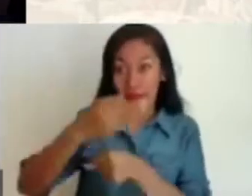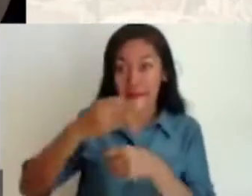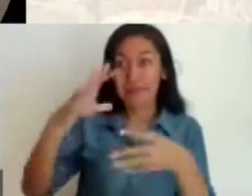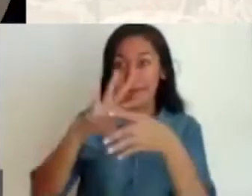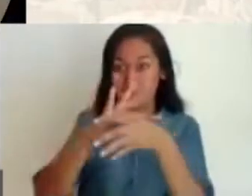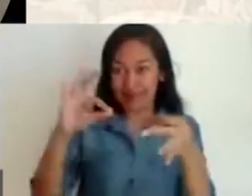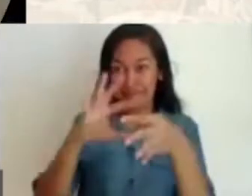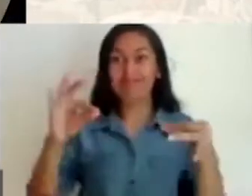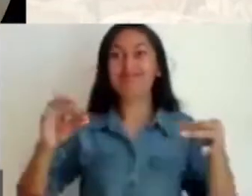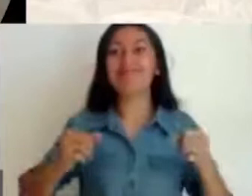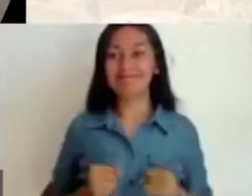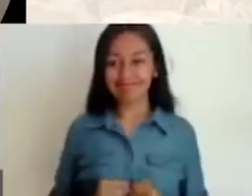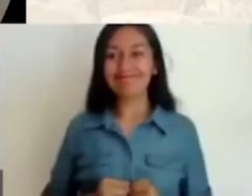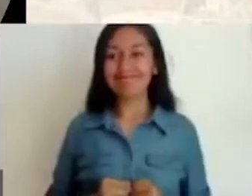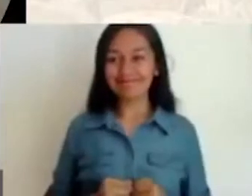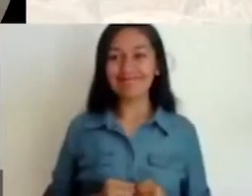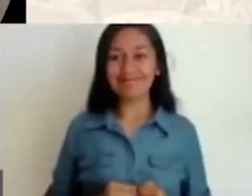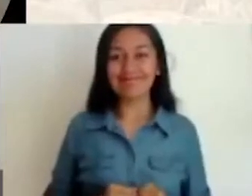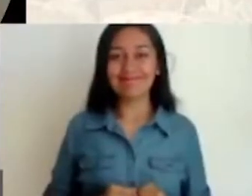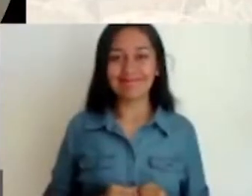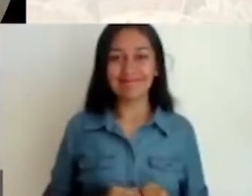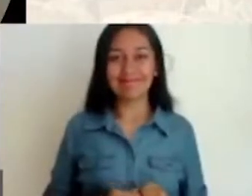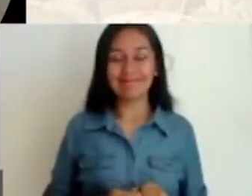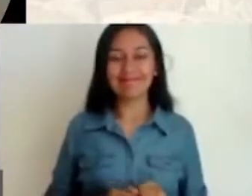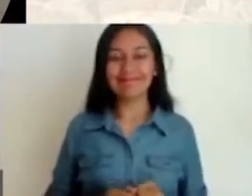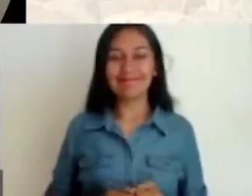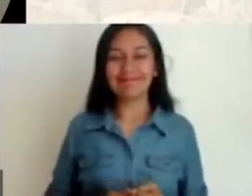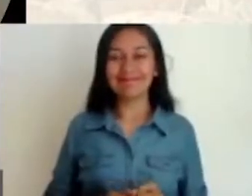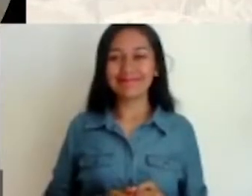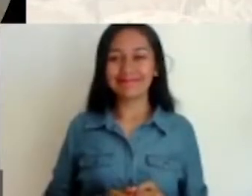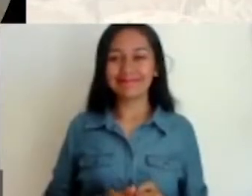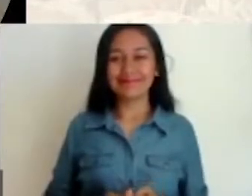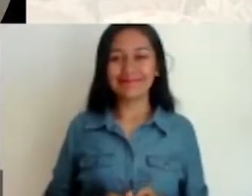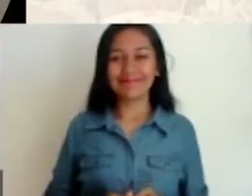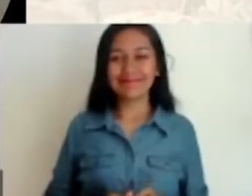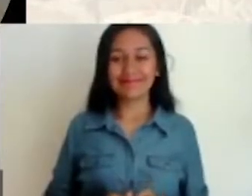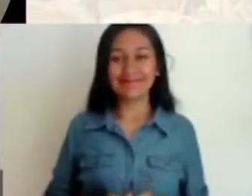nel 1894 durante un'epidemia scoppiata a Hong Kong.